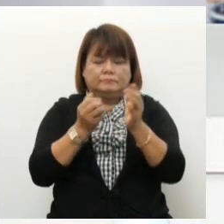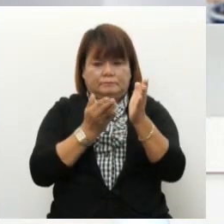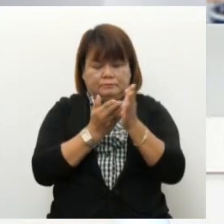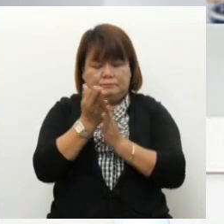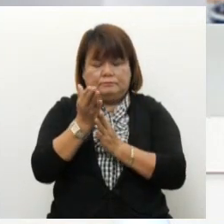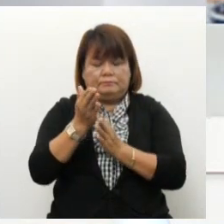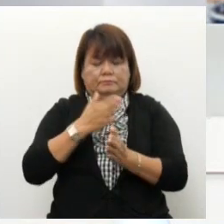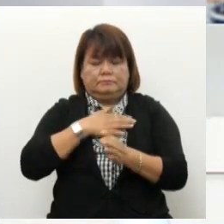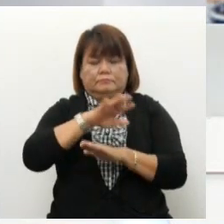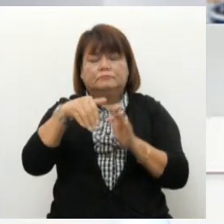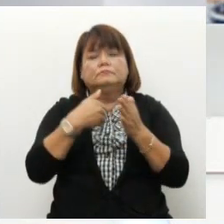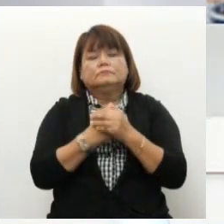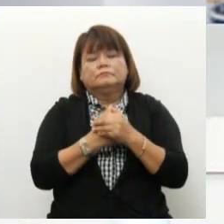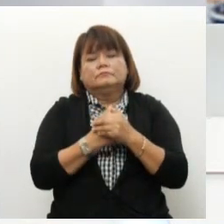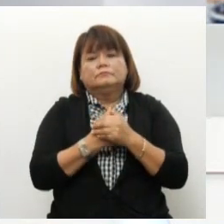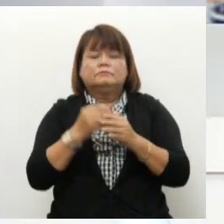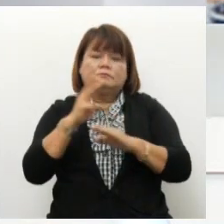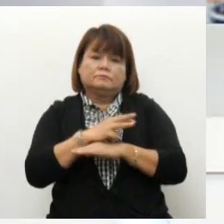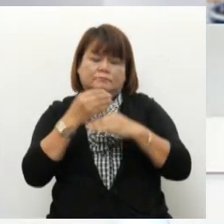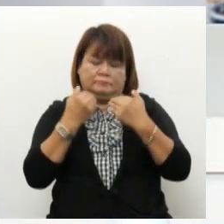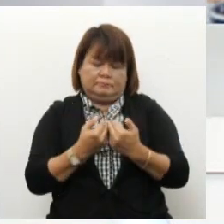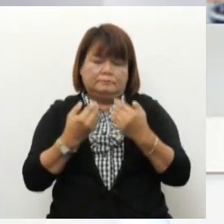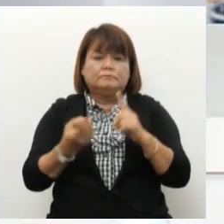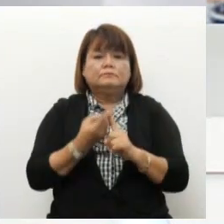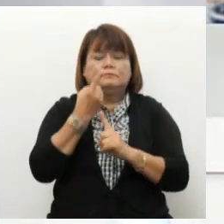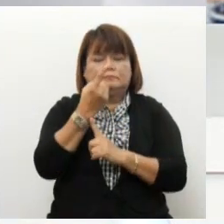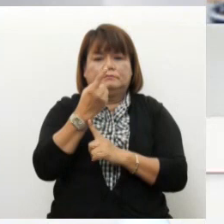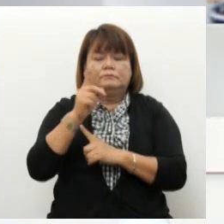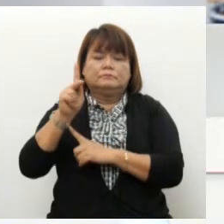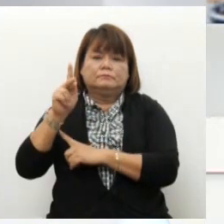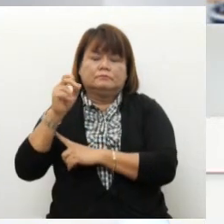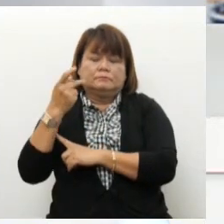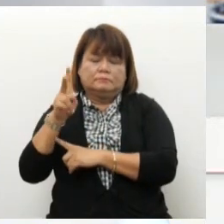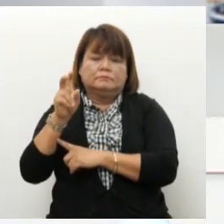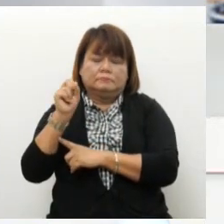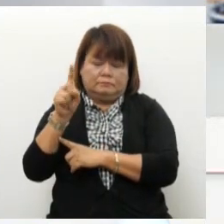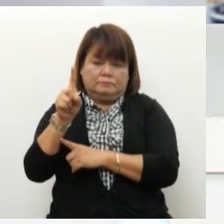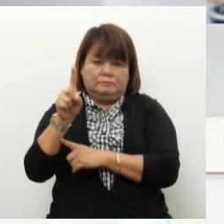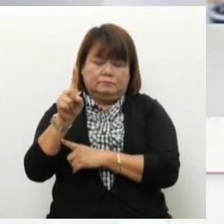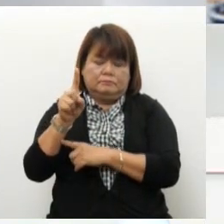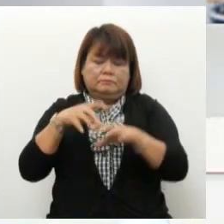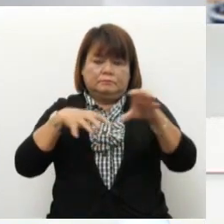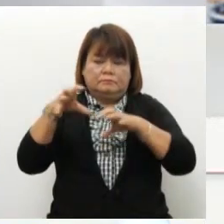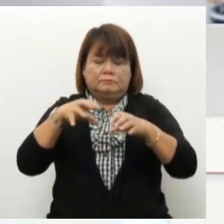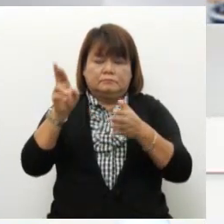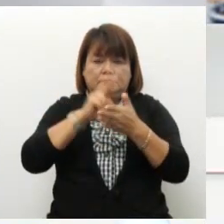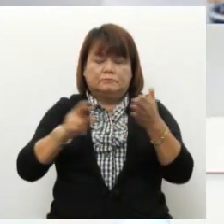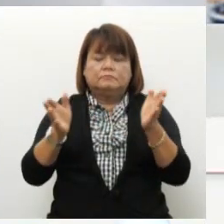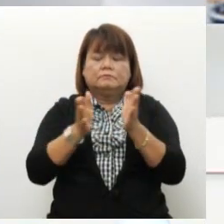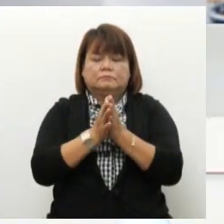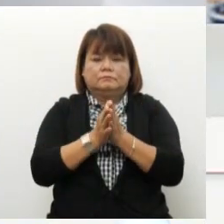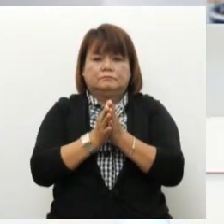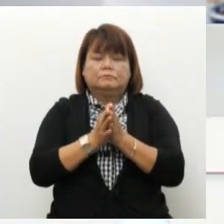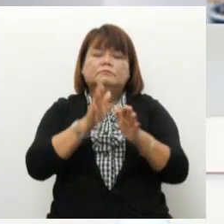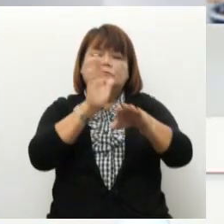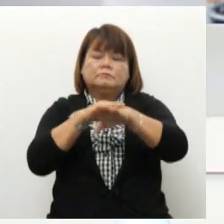หลายก็ในวันนี้ก็จะเป็นวันแรกที่ทางกกส.จะมาจัดรายการร่วมกับพวกเราก็ขอเชิ